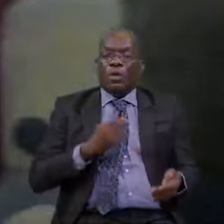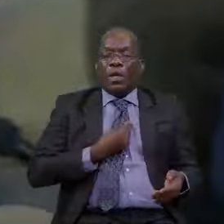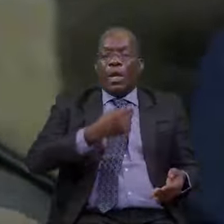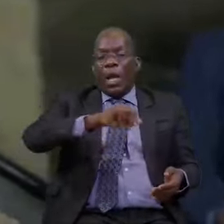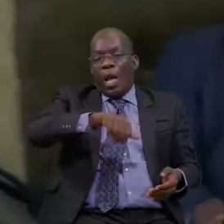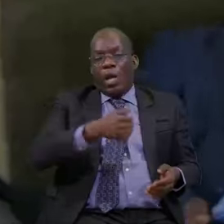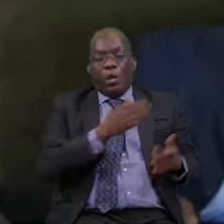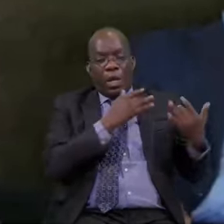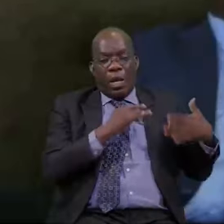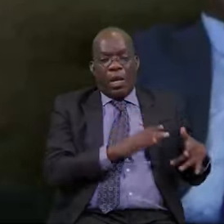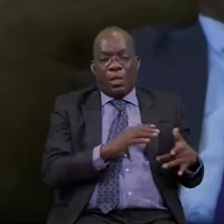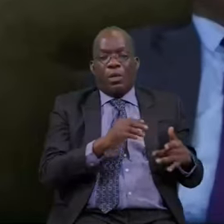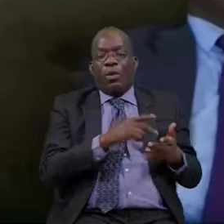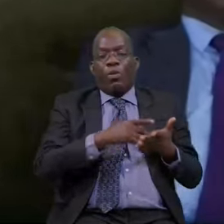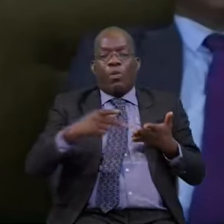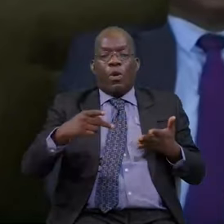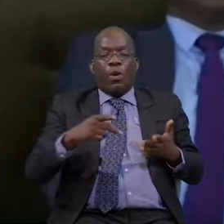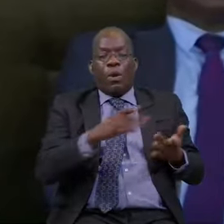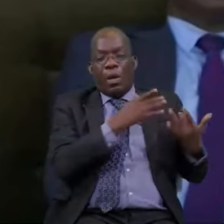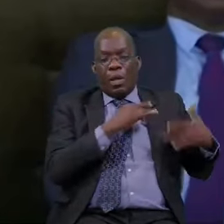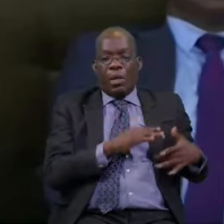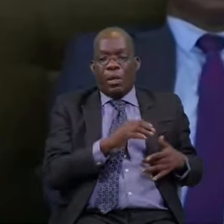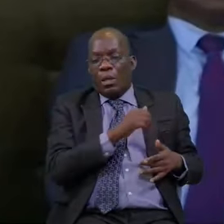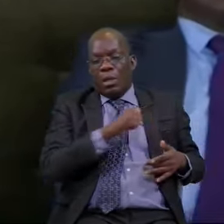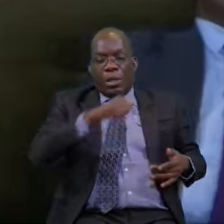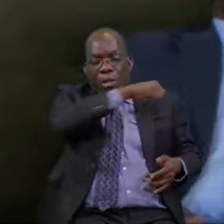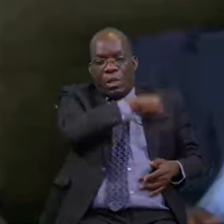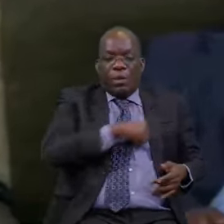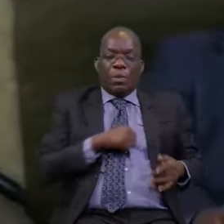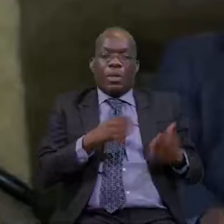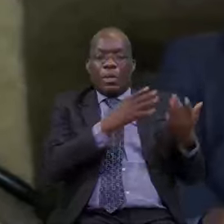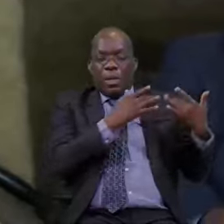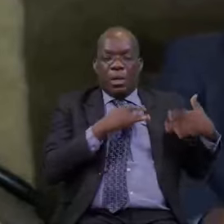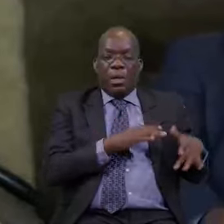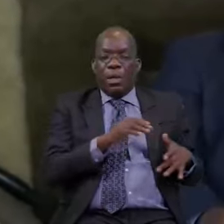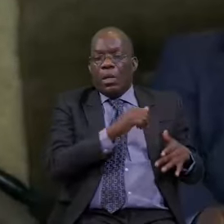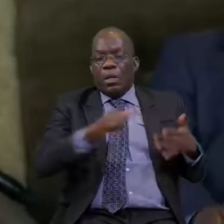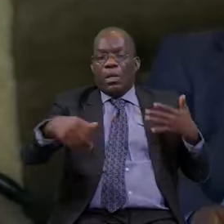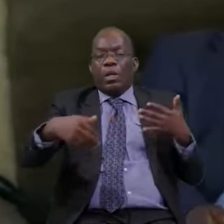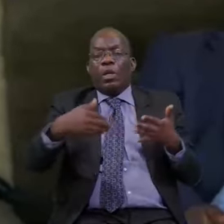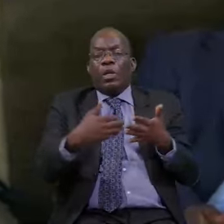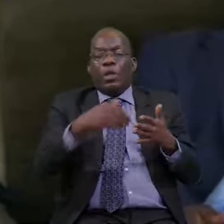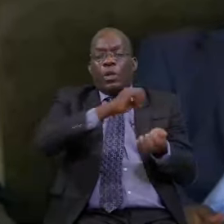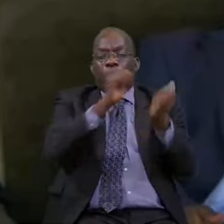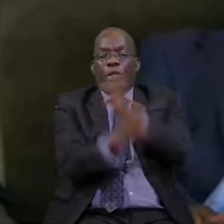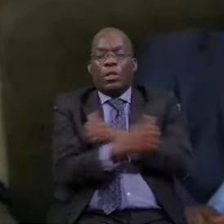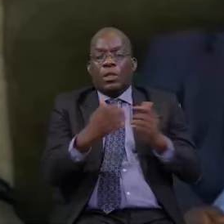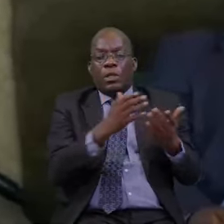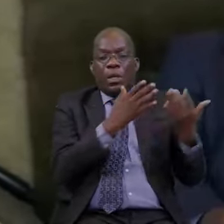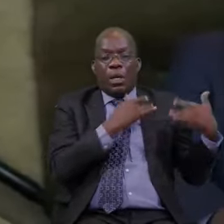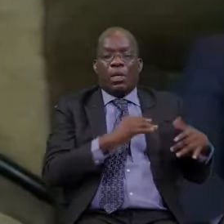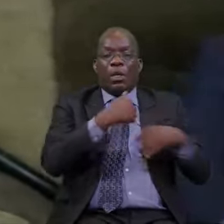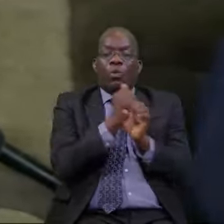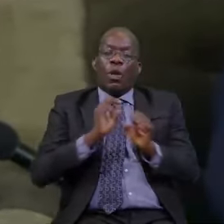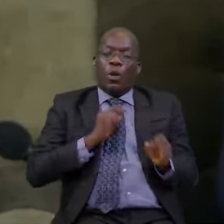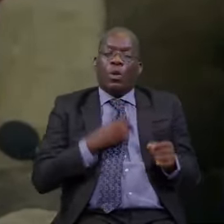cœur, un cœur pur, un cœur circoncis, un cœur renouvelé. Il nous fait